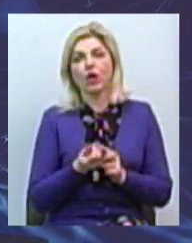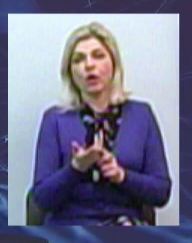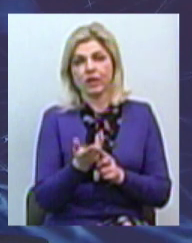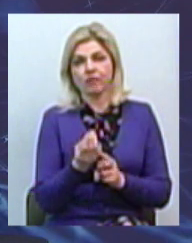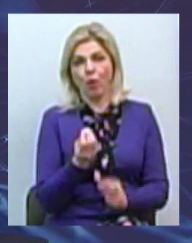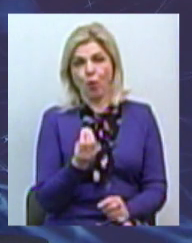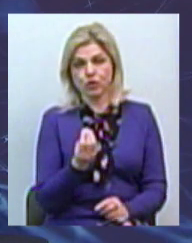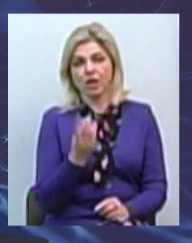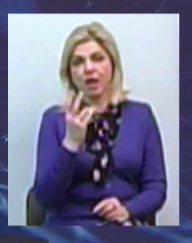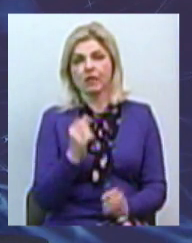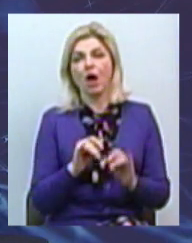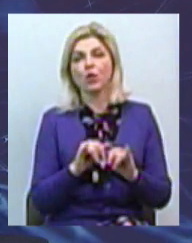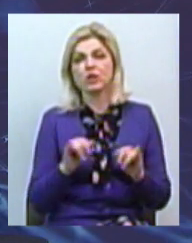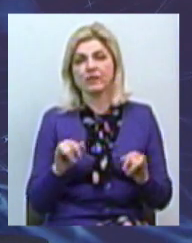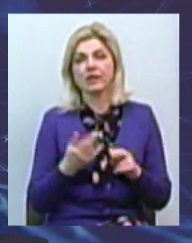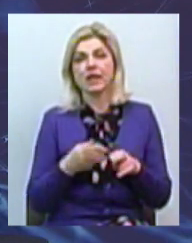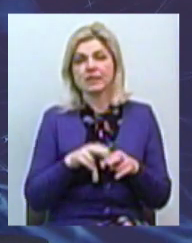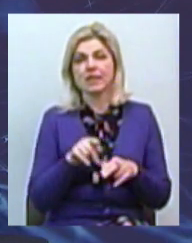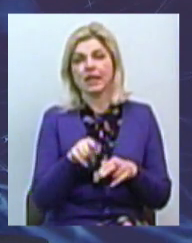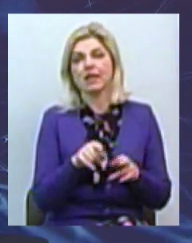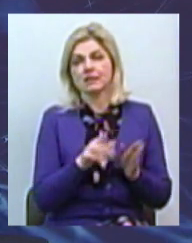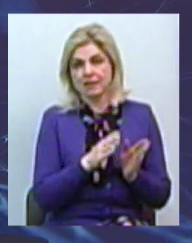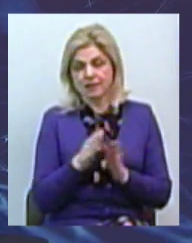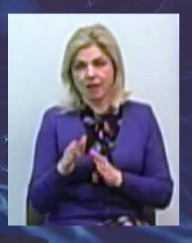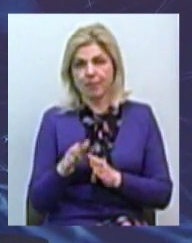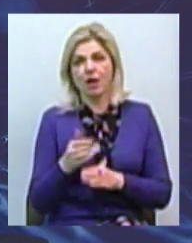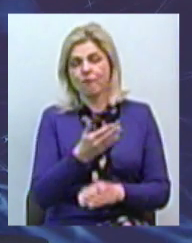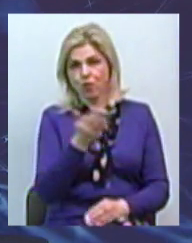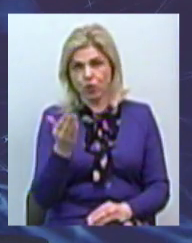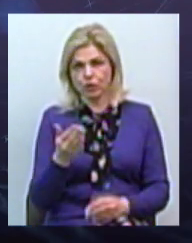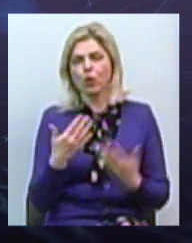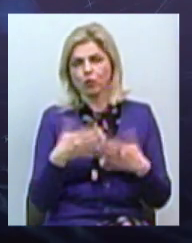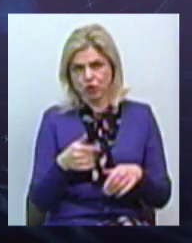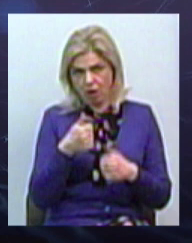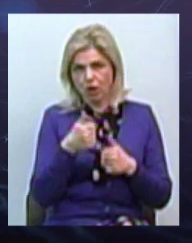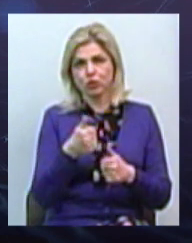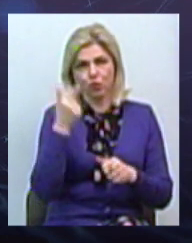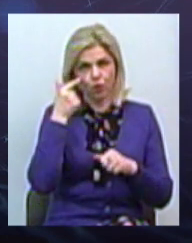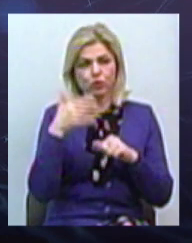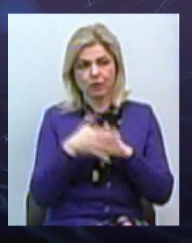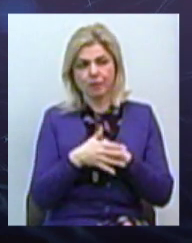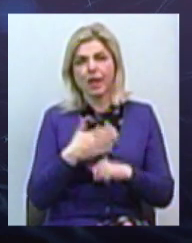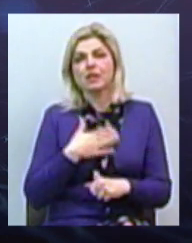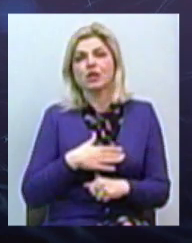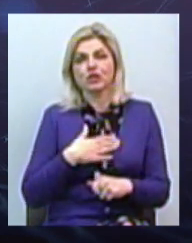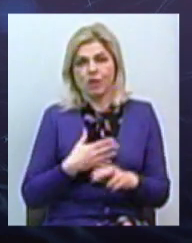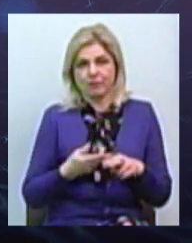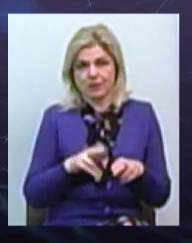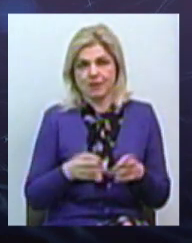коштів на розвиток цієї системи. Вони, мабуть, вже досить чітко розуміють, чому саме її треба розвивати.